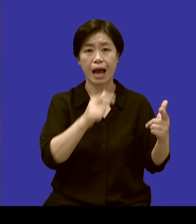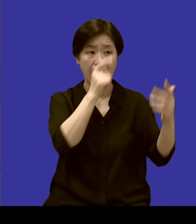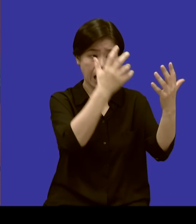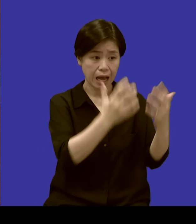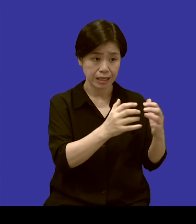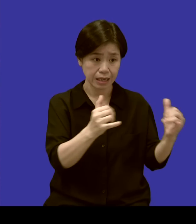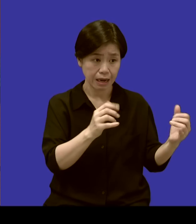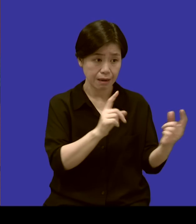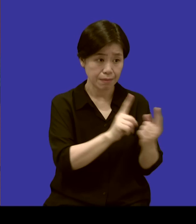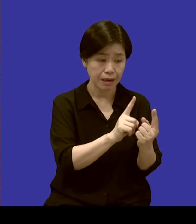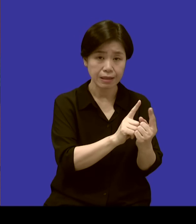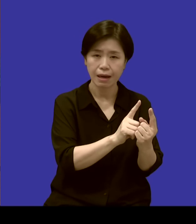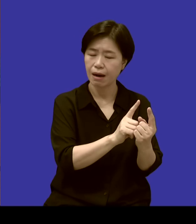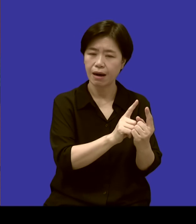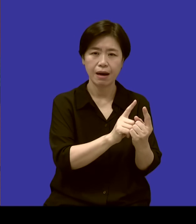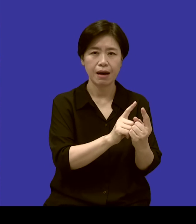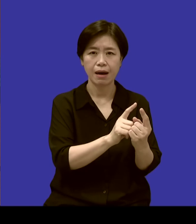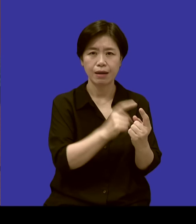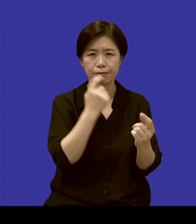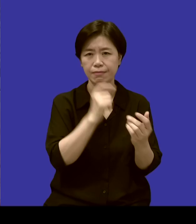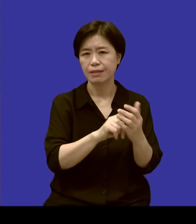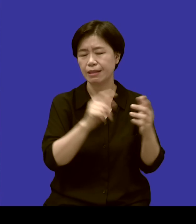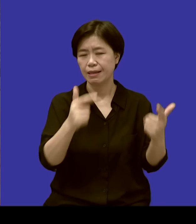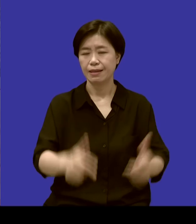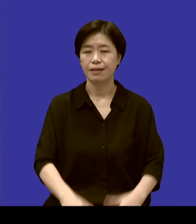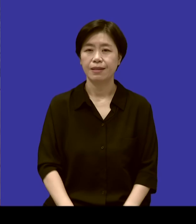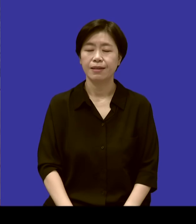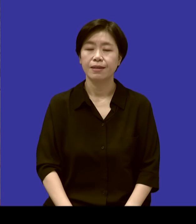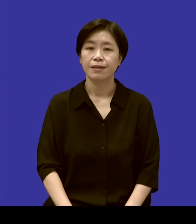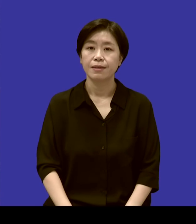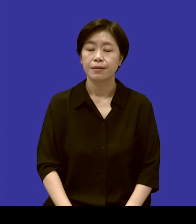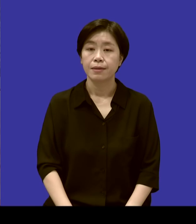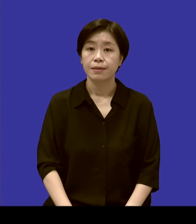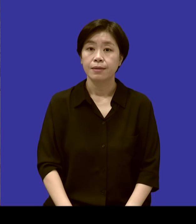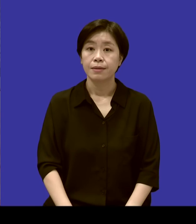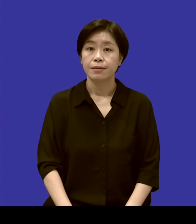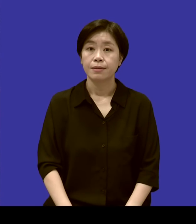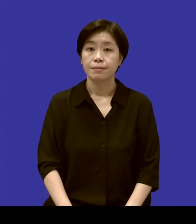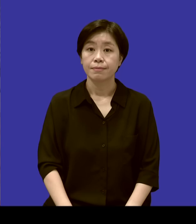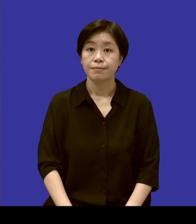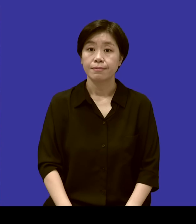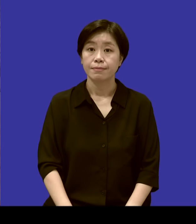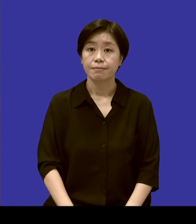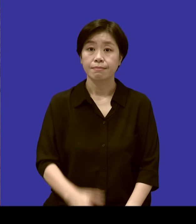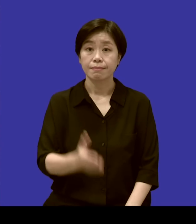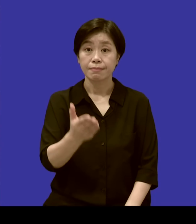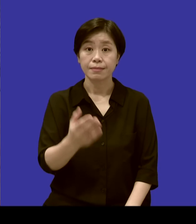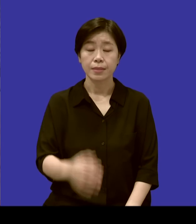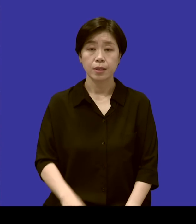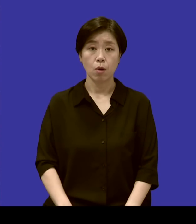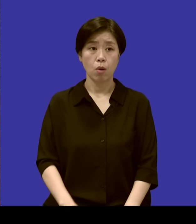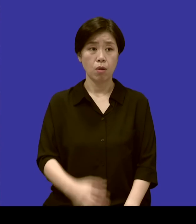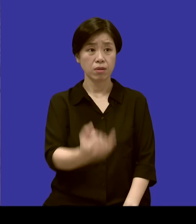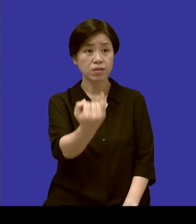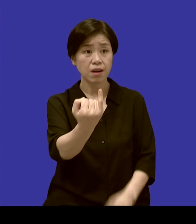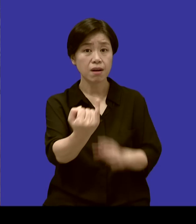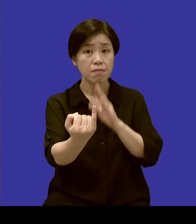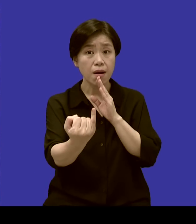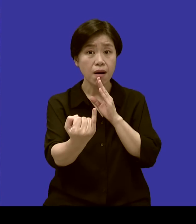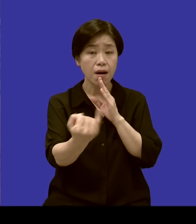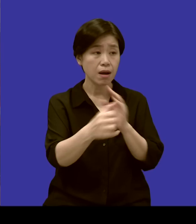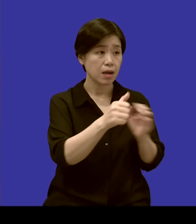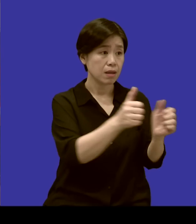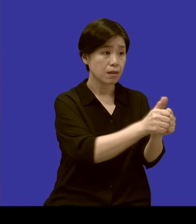것이 손도 내키는 일이 아니거든요. 그러면 거기서 솔직히 여자분으로서 또 무섭기도 했을 텐데.